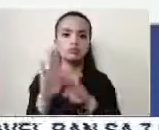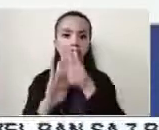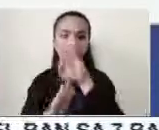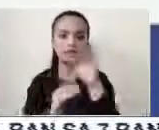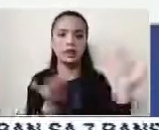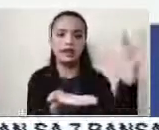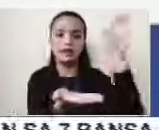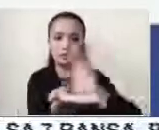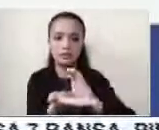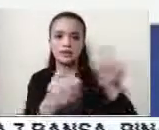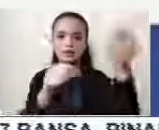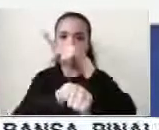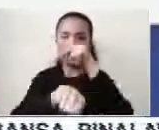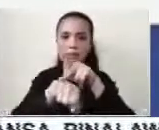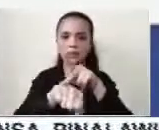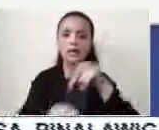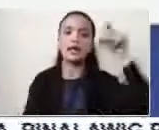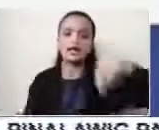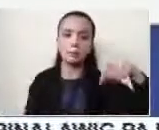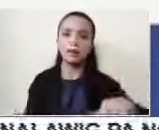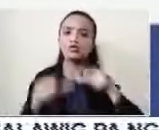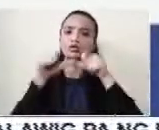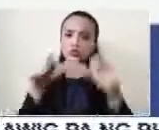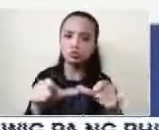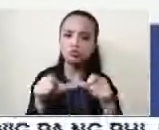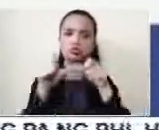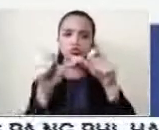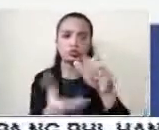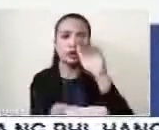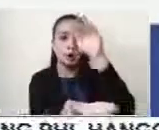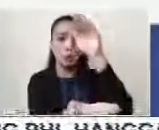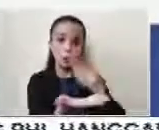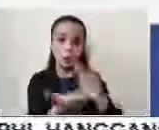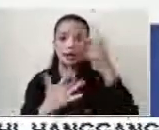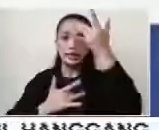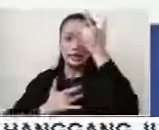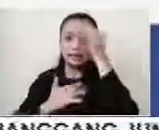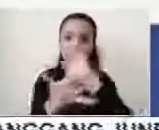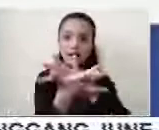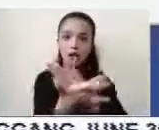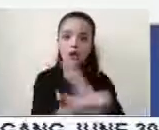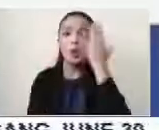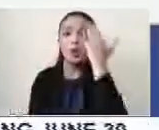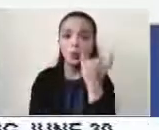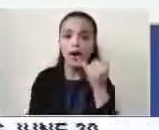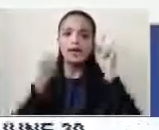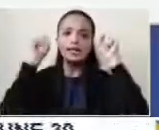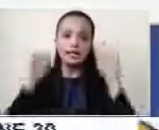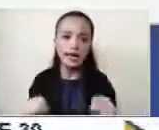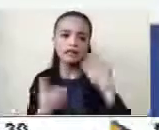na mag-i-inspeksyon. Dahil alam po natin na hindi kaagad baka hindi kaagad sila mapuntahan.